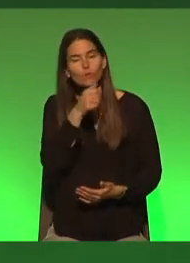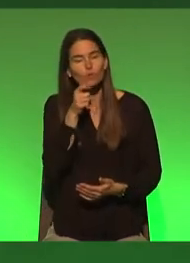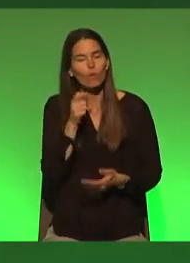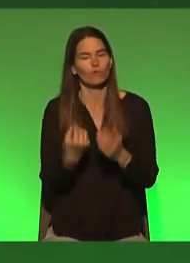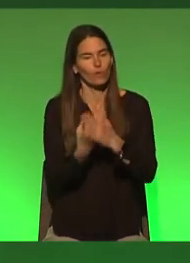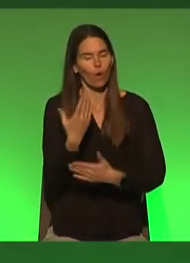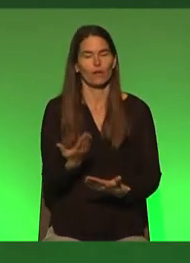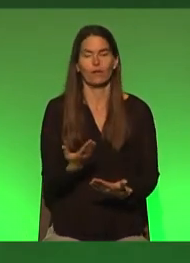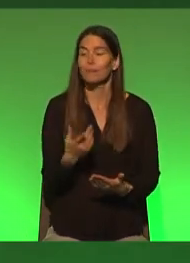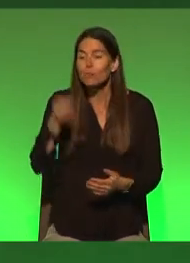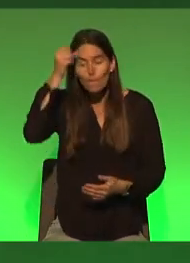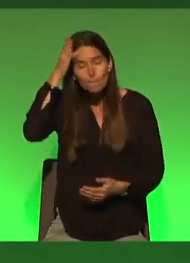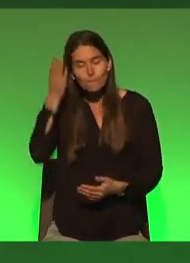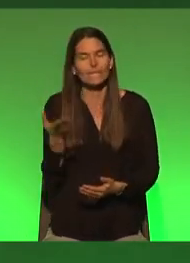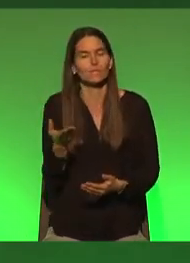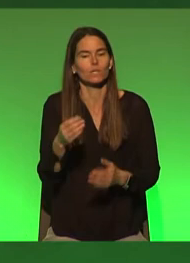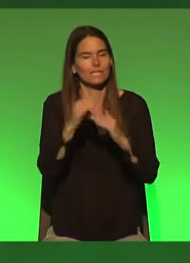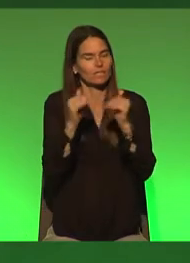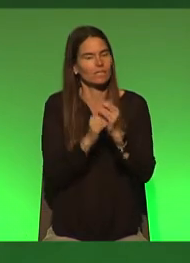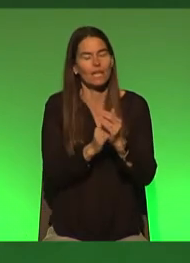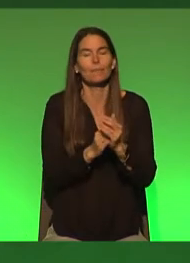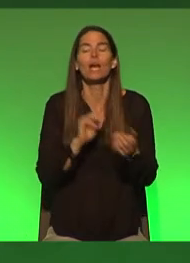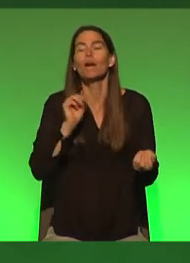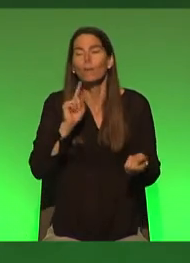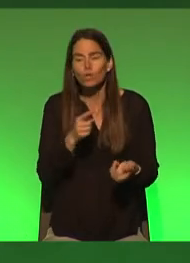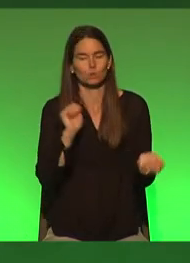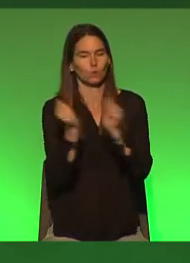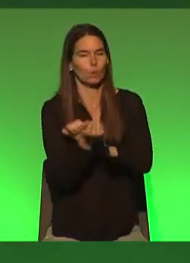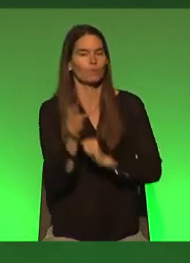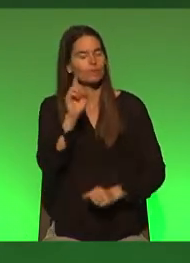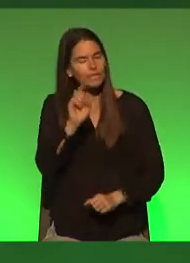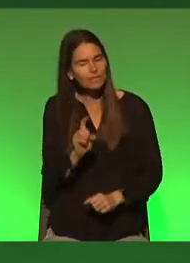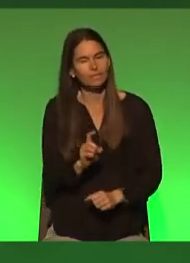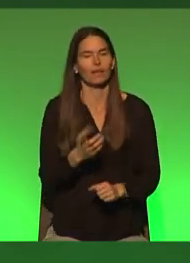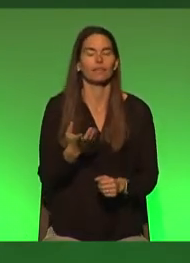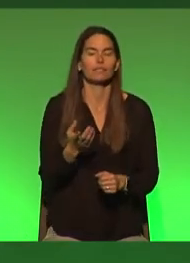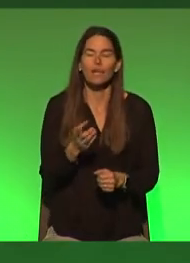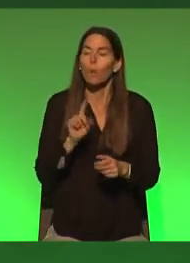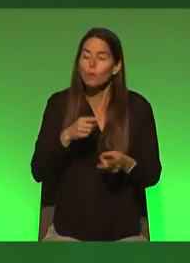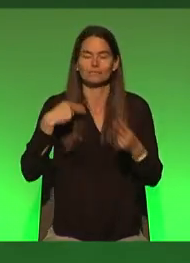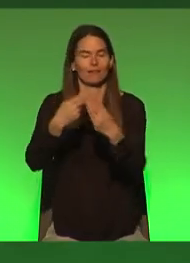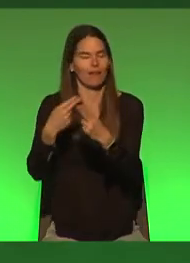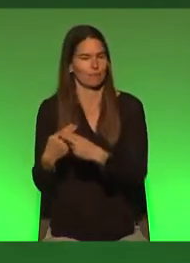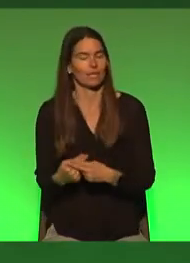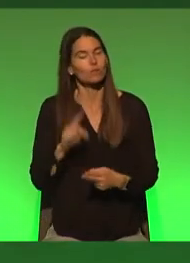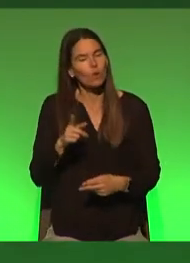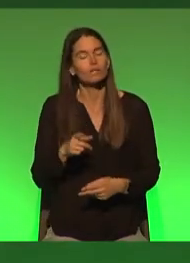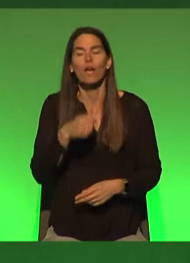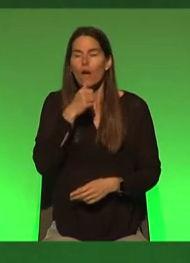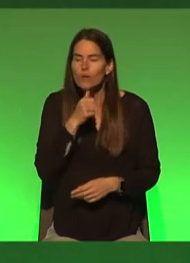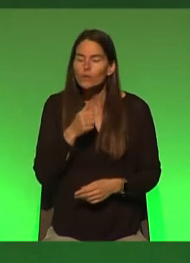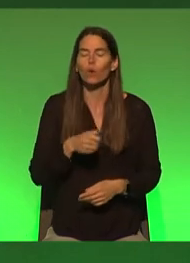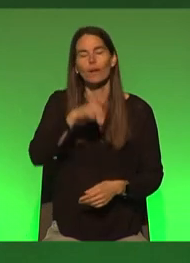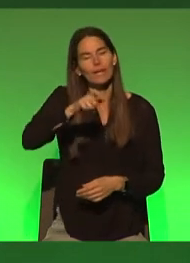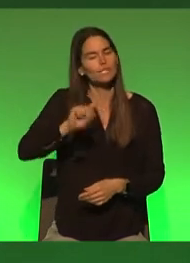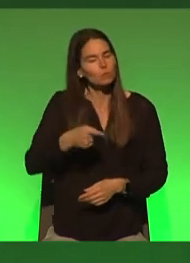das Bildungssystem auf Digitalisierung und Globalisierung einstellen, damit es zukunftsfähig ist und junge Menschen auf die Welt von morgen vorbereitet und nicht auf die von gestern? Das